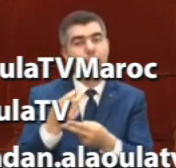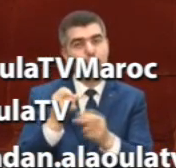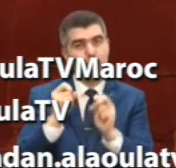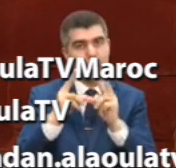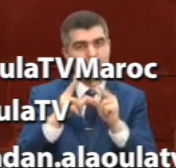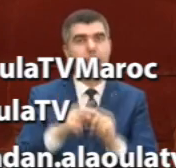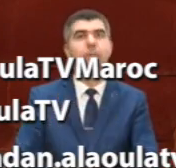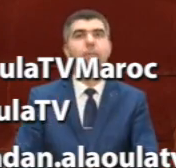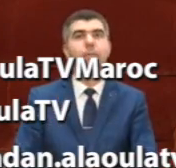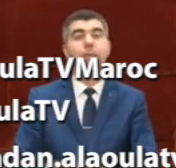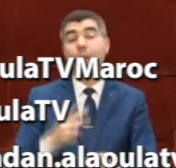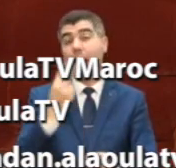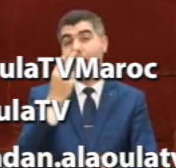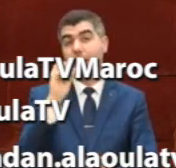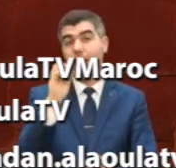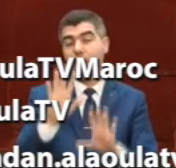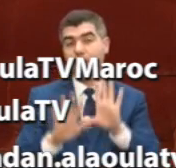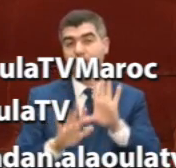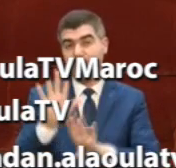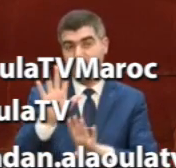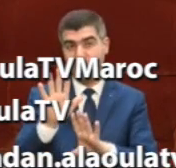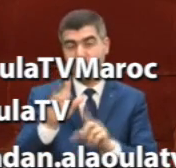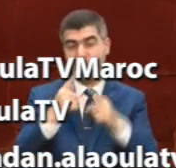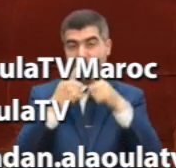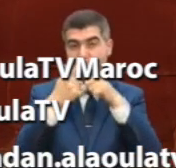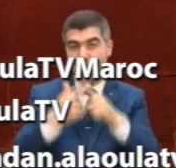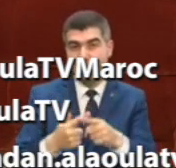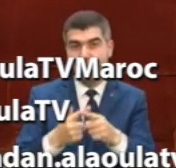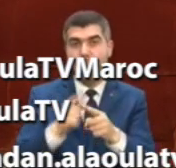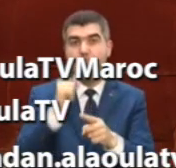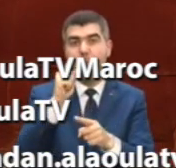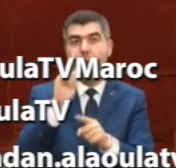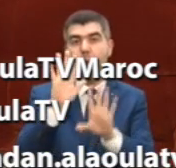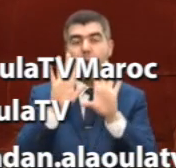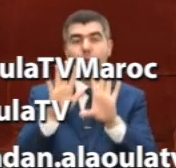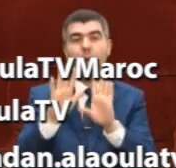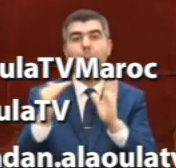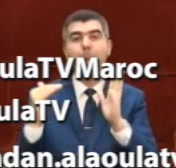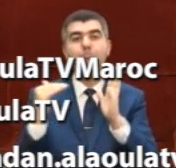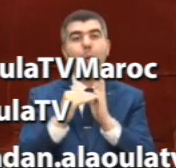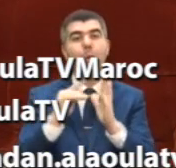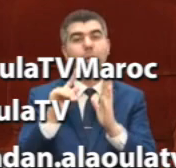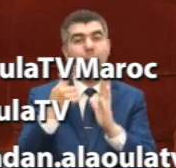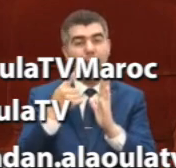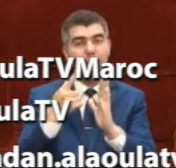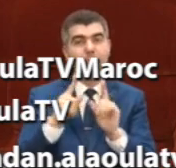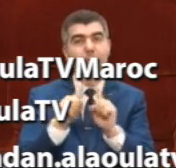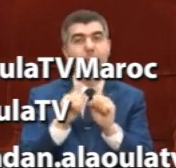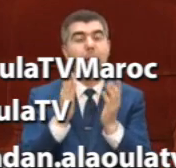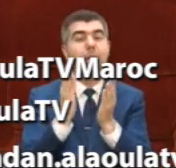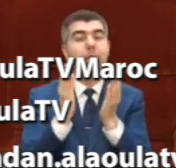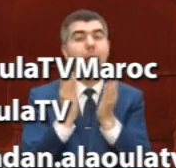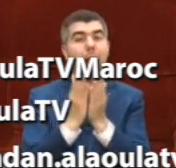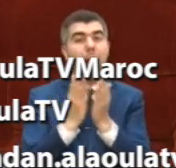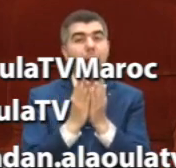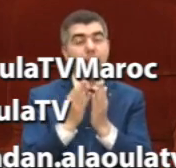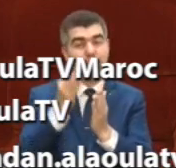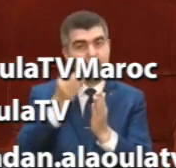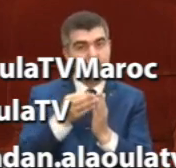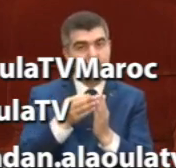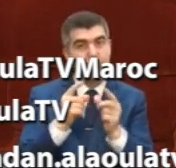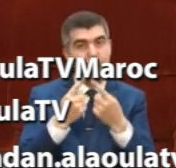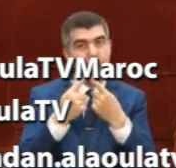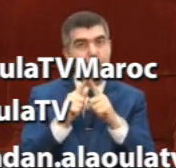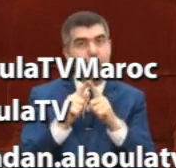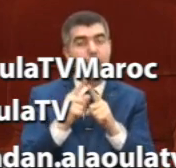بدأ في 2015. الغلاف المالي المخصص هو 110 ديال مليون درهم. العدد ديال الطلبة المتوقع أنهم يتسجلوا ويستفيدوا